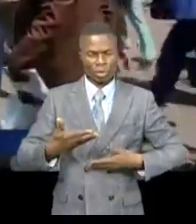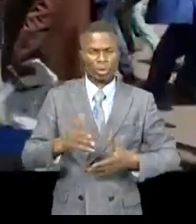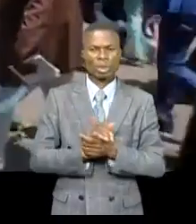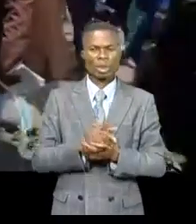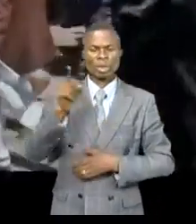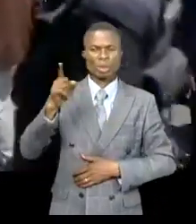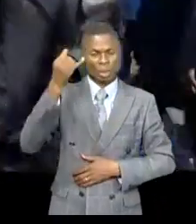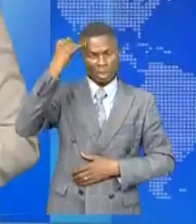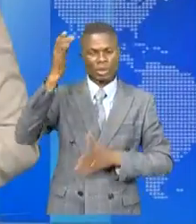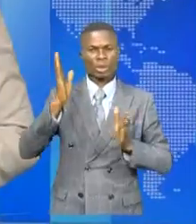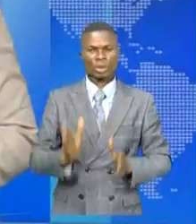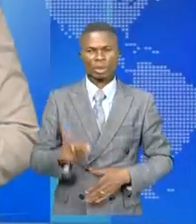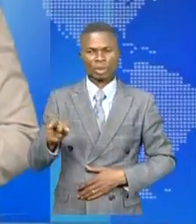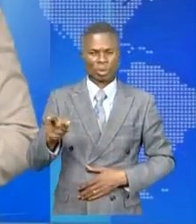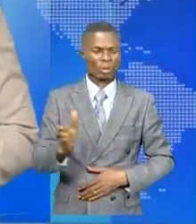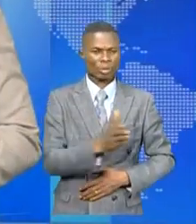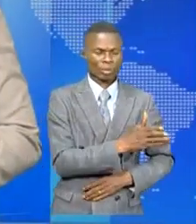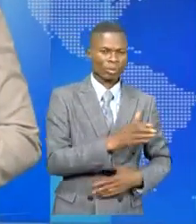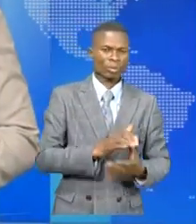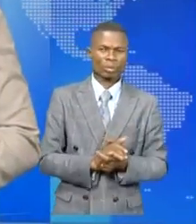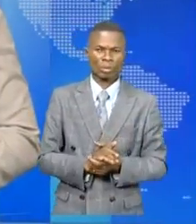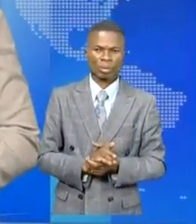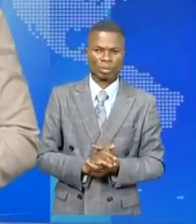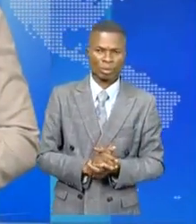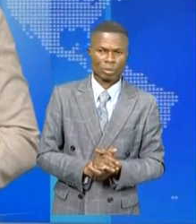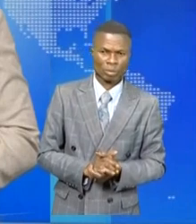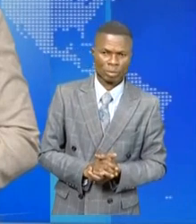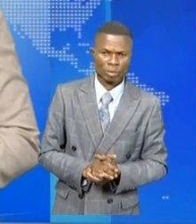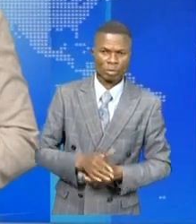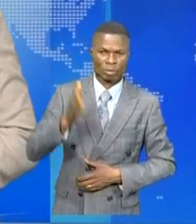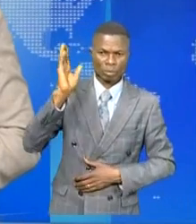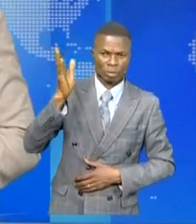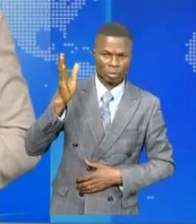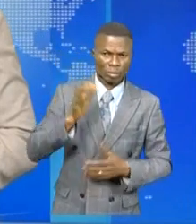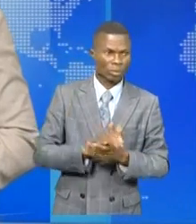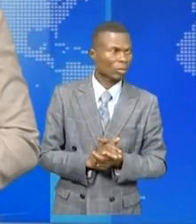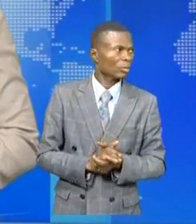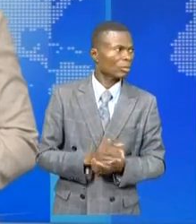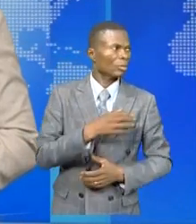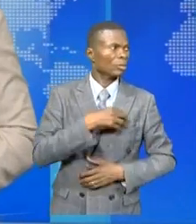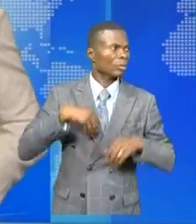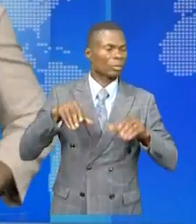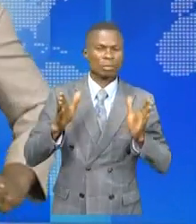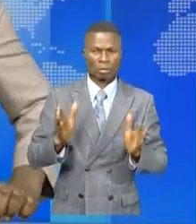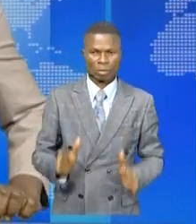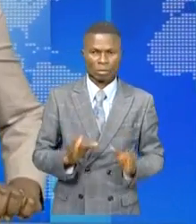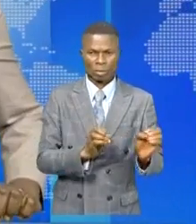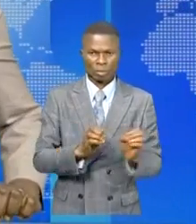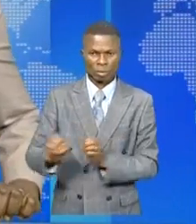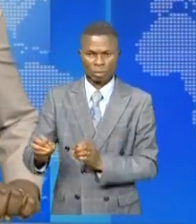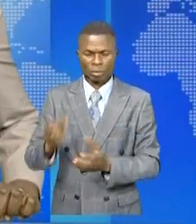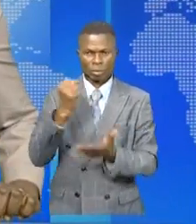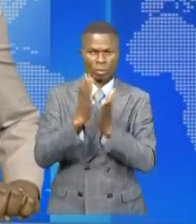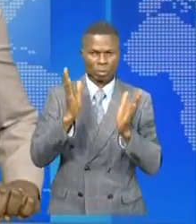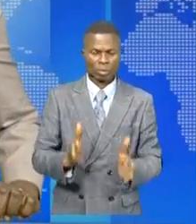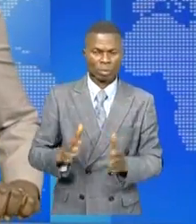appelle l'initiateur. Et puis cette conférence sur l'entrepreneuriat des femmes congolaises, organisée par l'ambassade